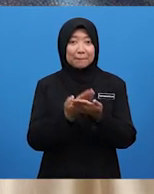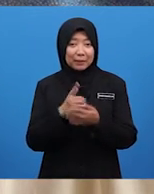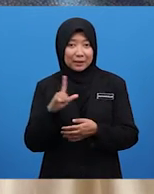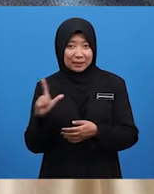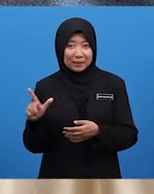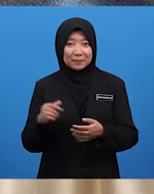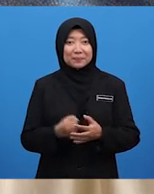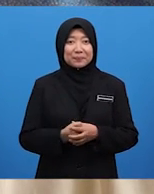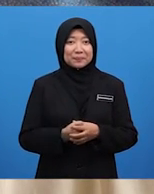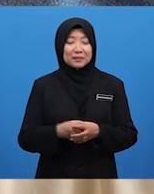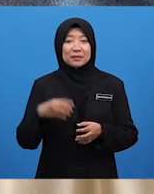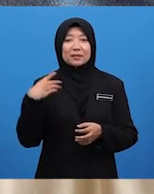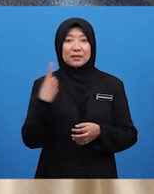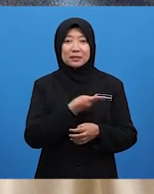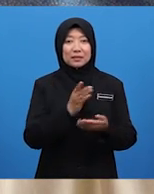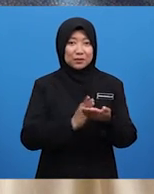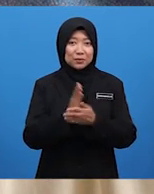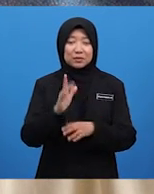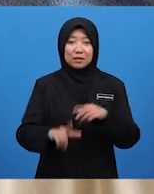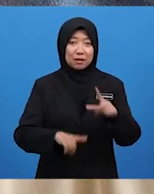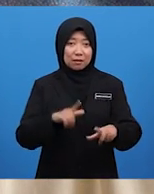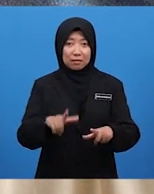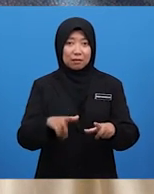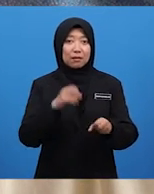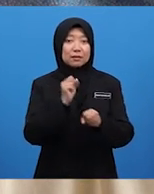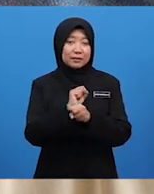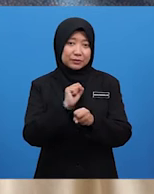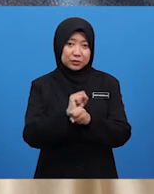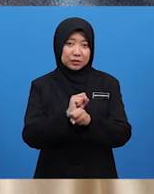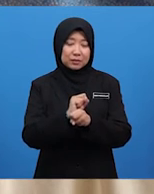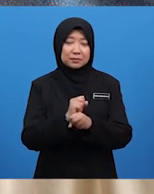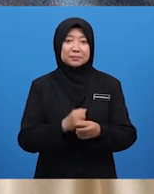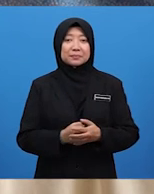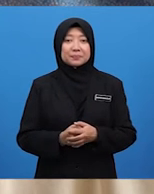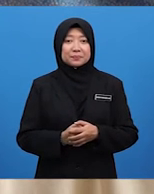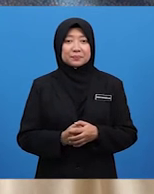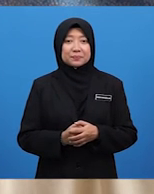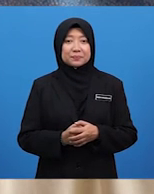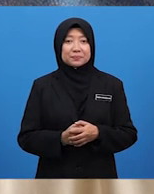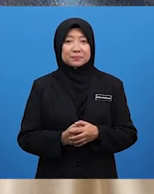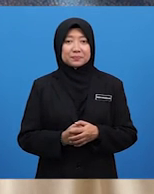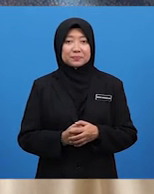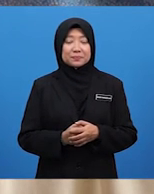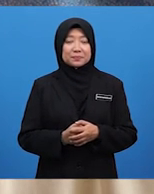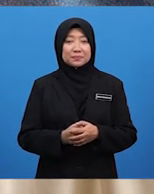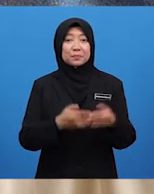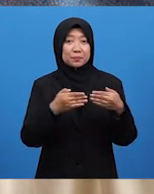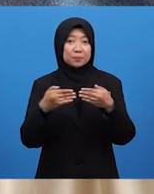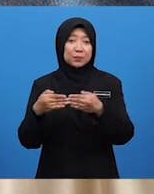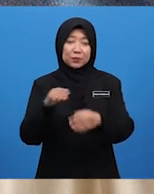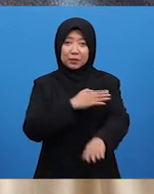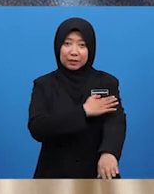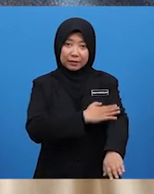Baiklah murid-murid, kita terus ke langkah kerja yang berikutnya, iaitu